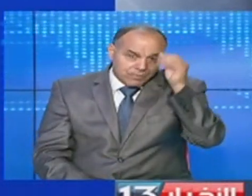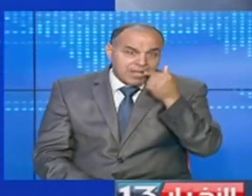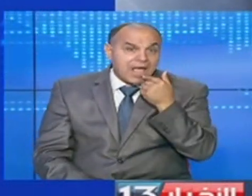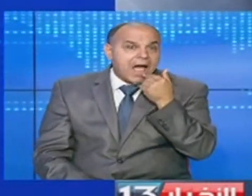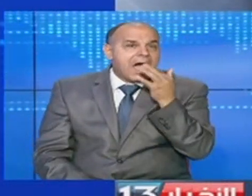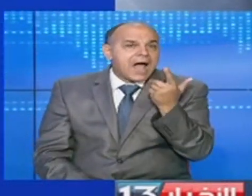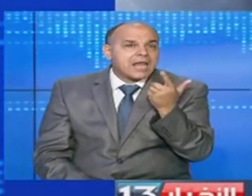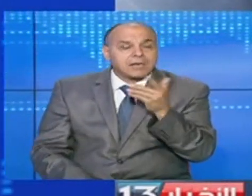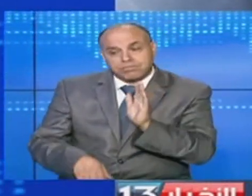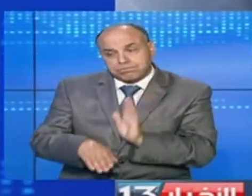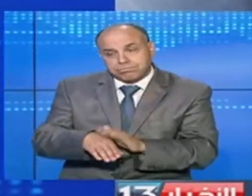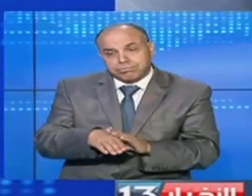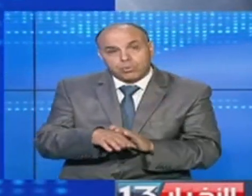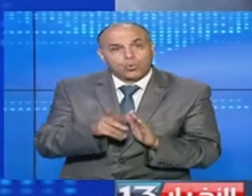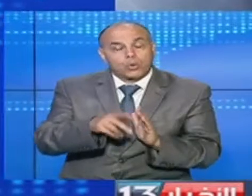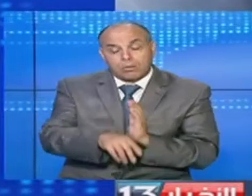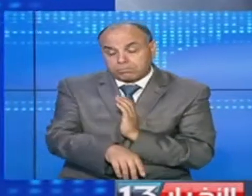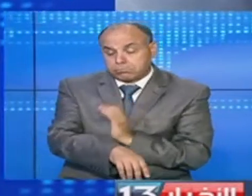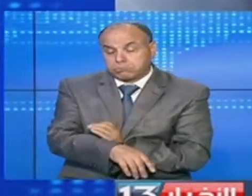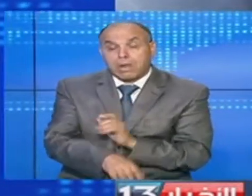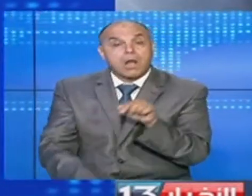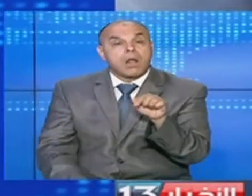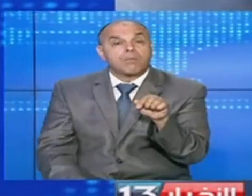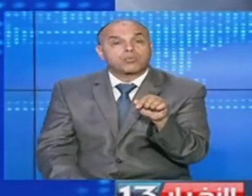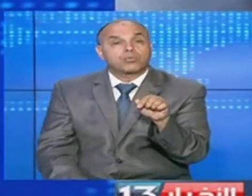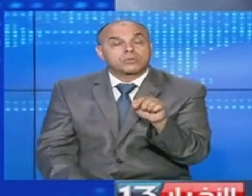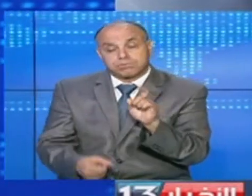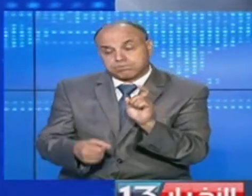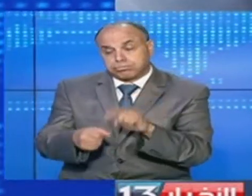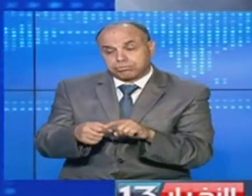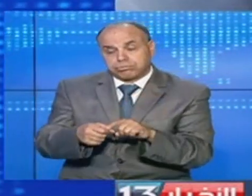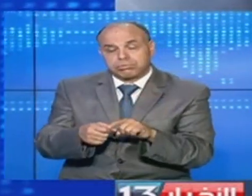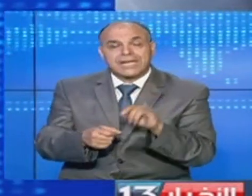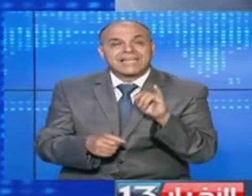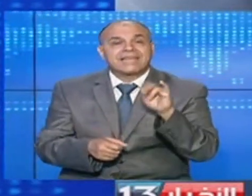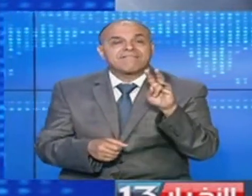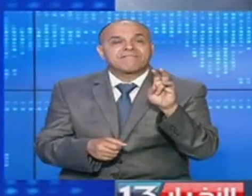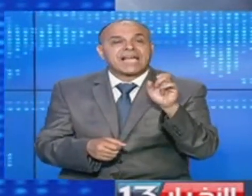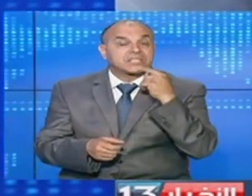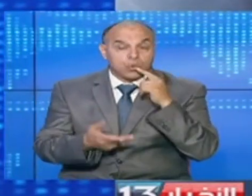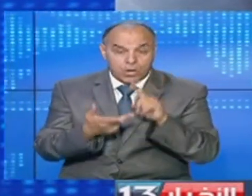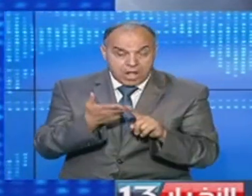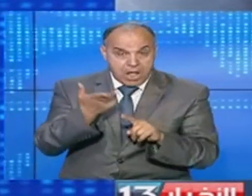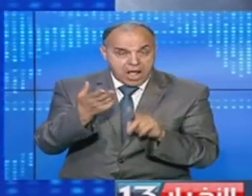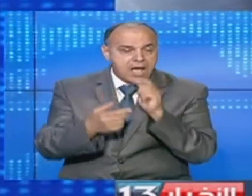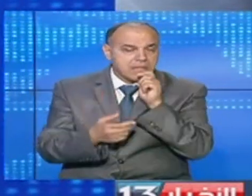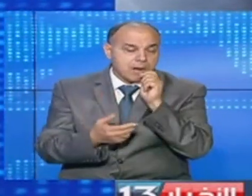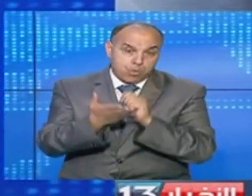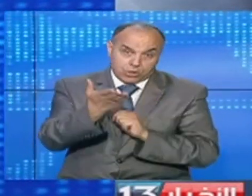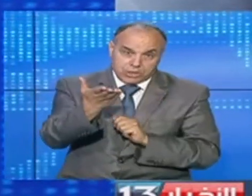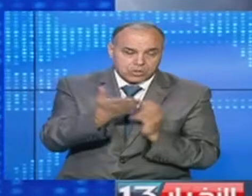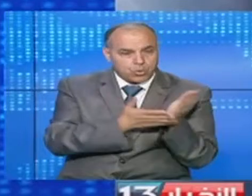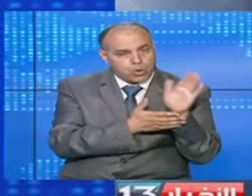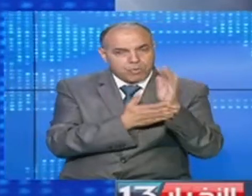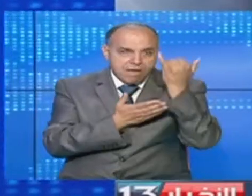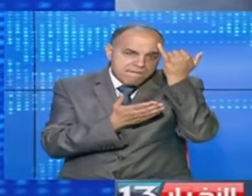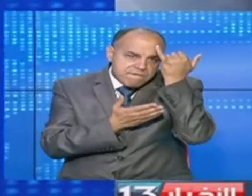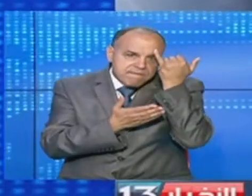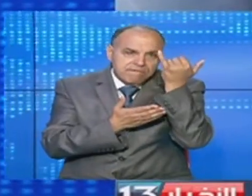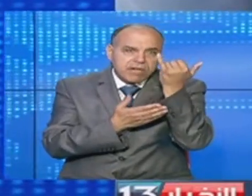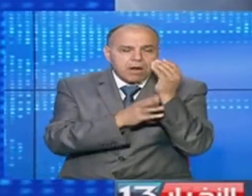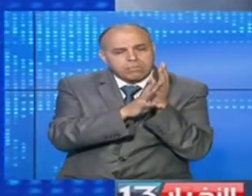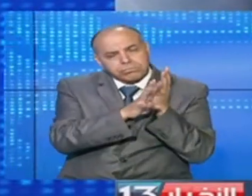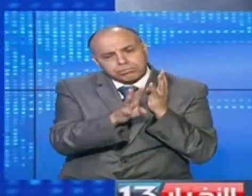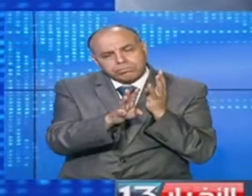من اجل التوعيه باهميه التلقيح والتسجيل بمنظومه ايدكس في هذا التقرير نقدم فكره عن هذه